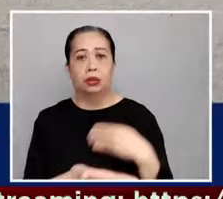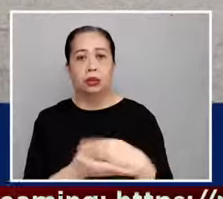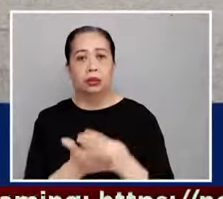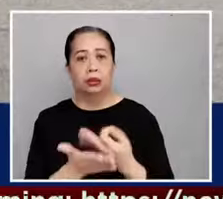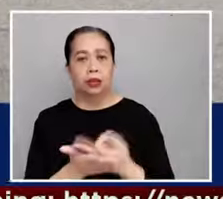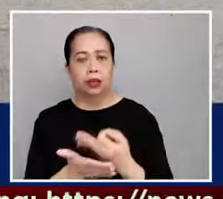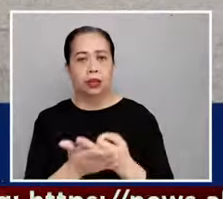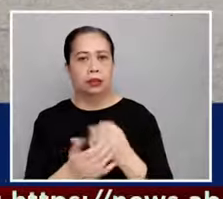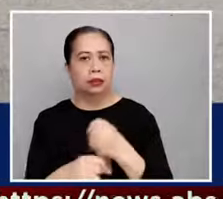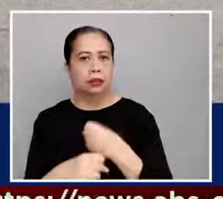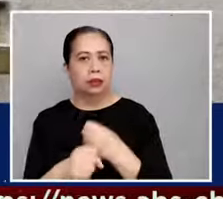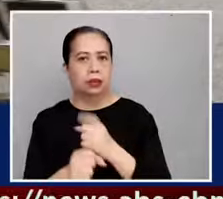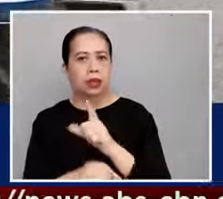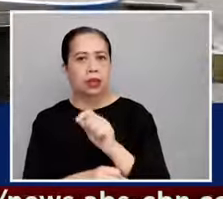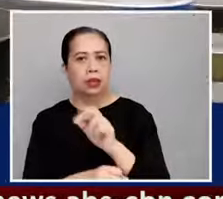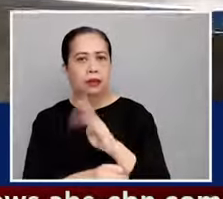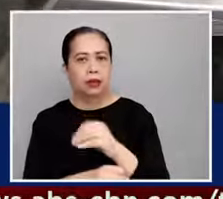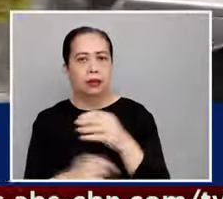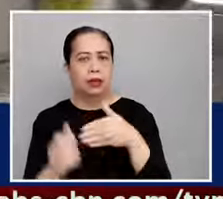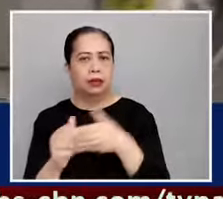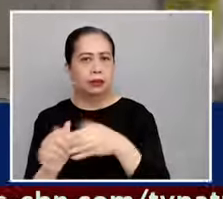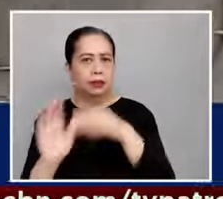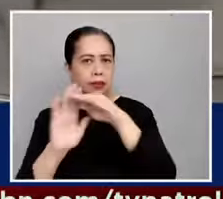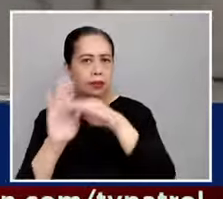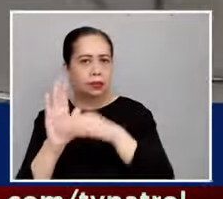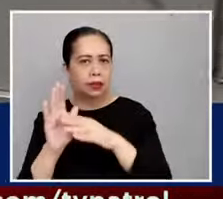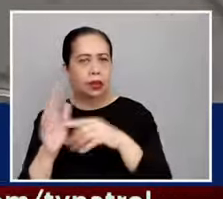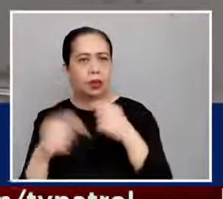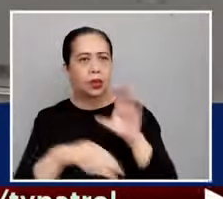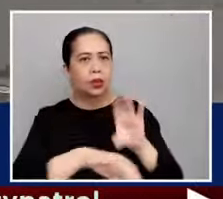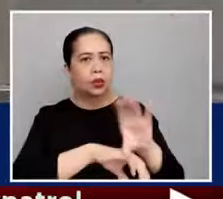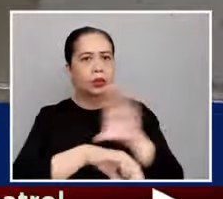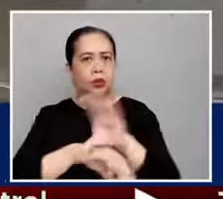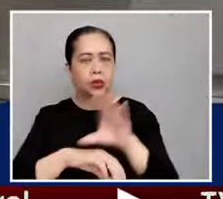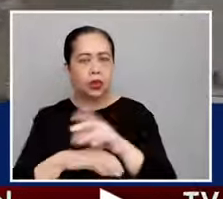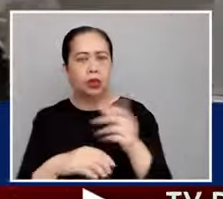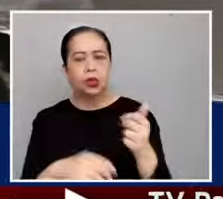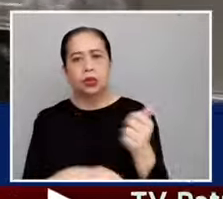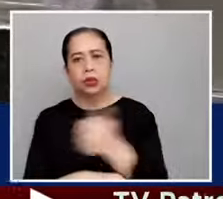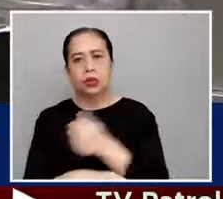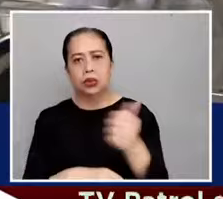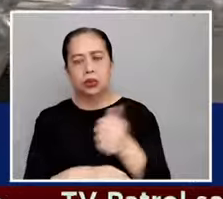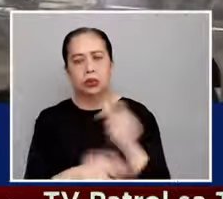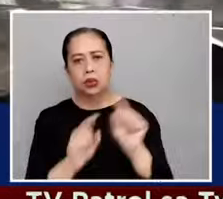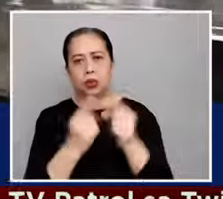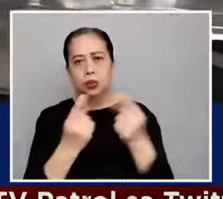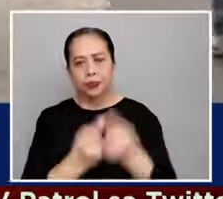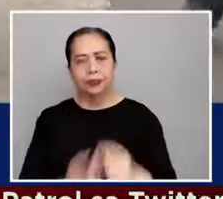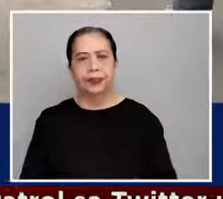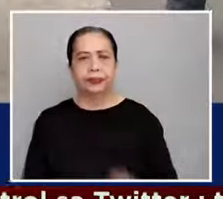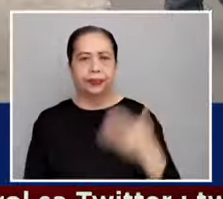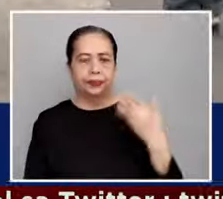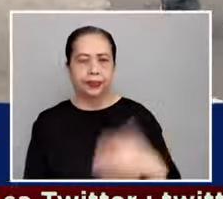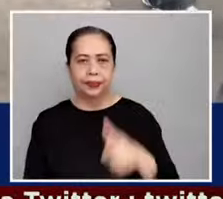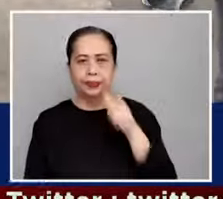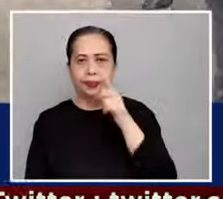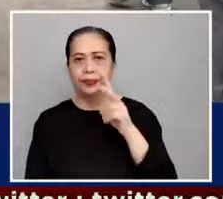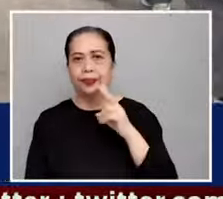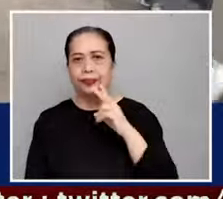bubuuin pa ng LTFRB ang guidelines habang kinukonsulta ang transport stakeholders. Lady